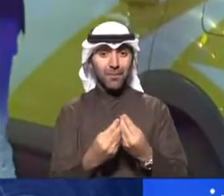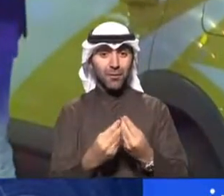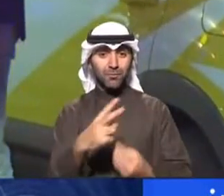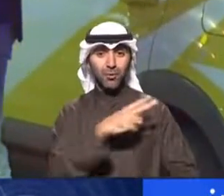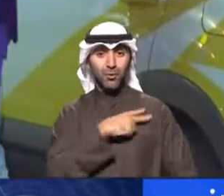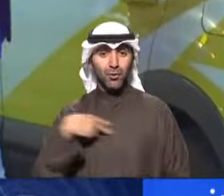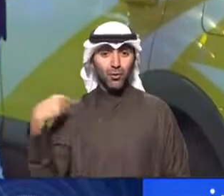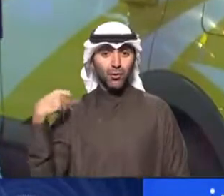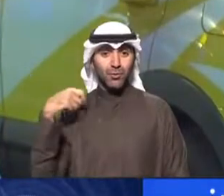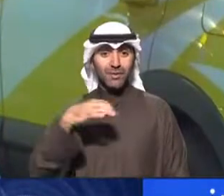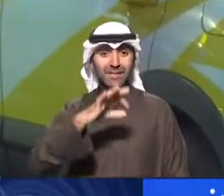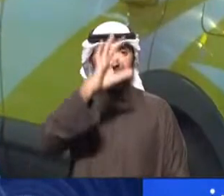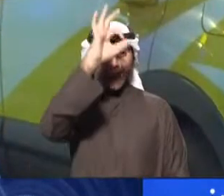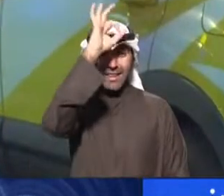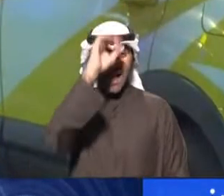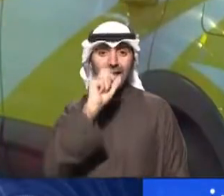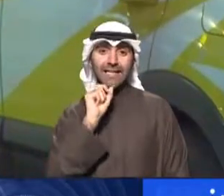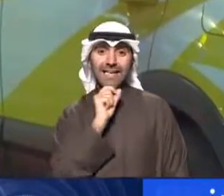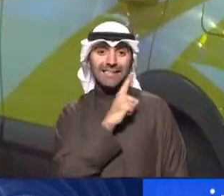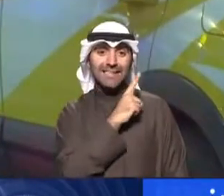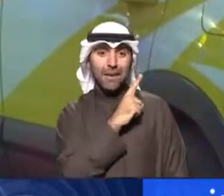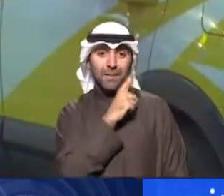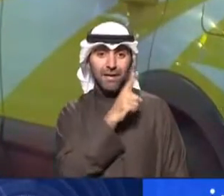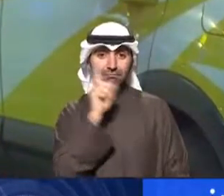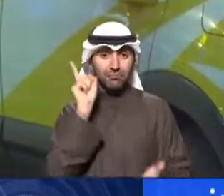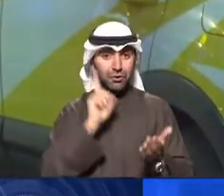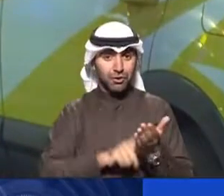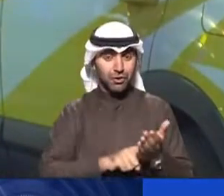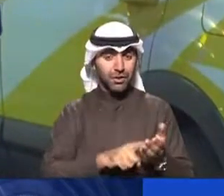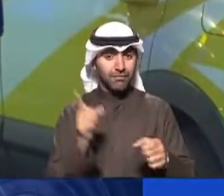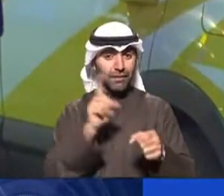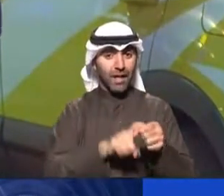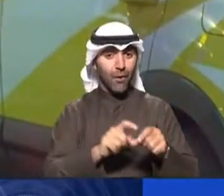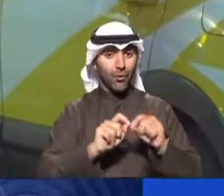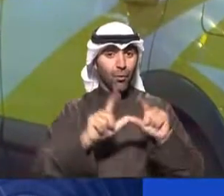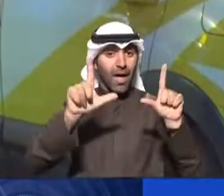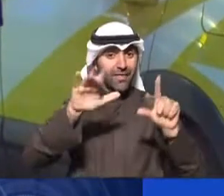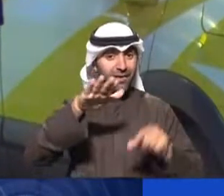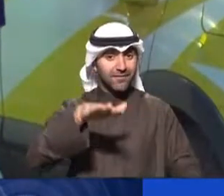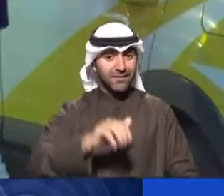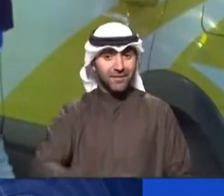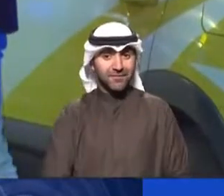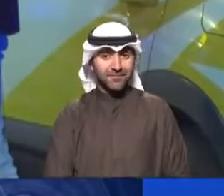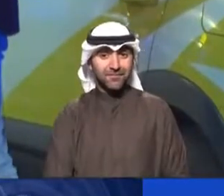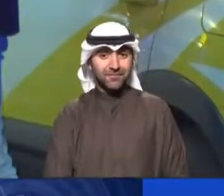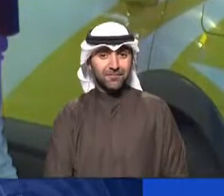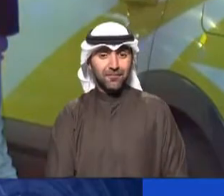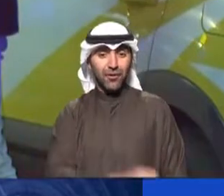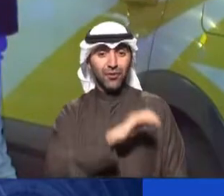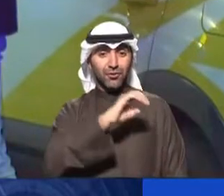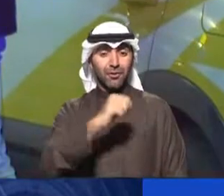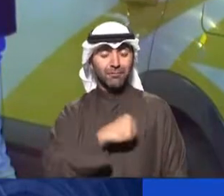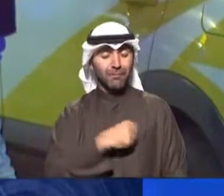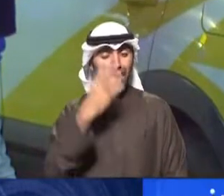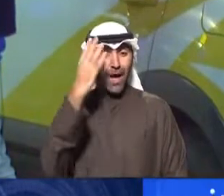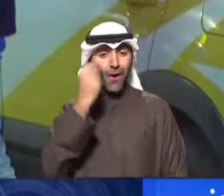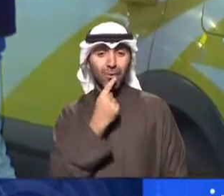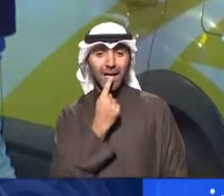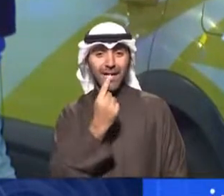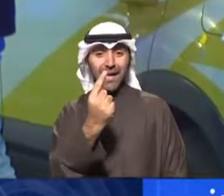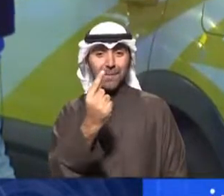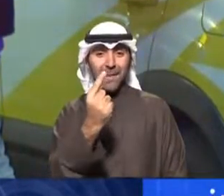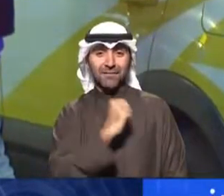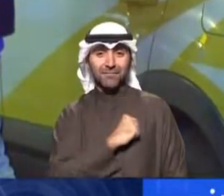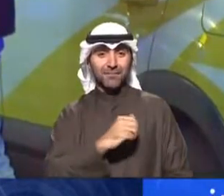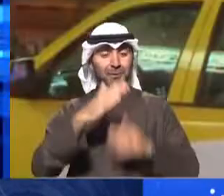شارع سالم المبارك تحديدا. نشكر وزارة الداخلية على تعاونهم معنا وما يقصرون، وطبعا إذا